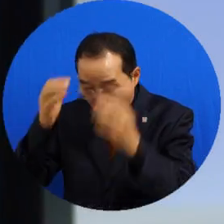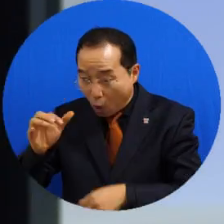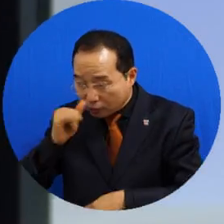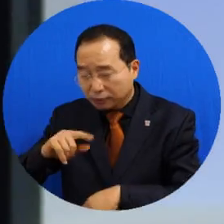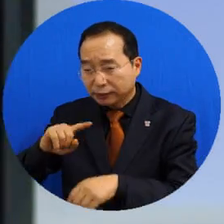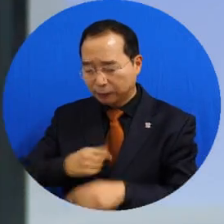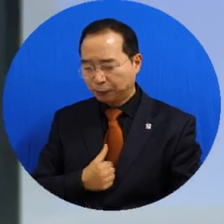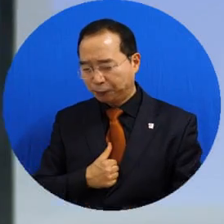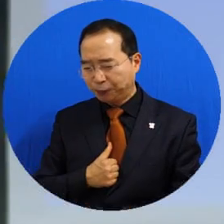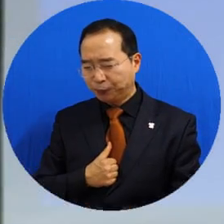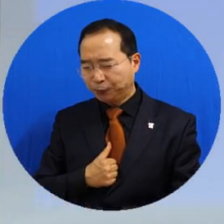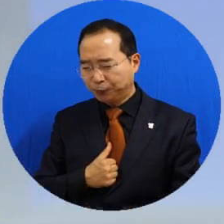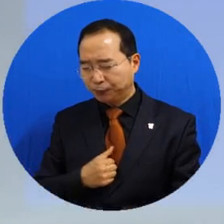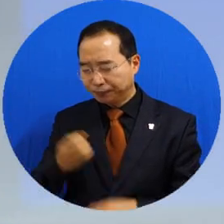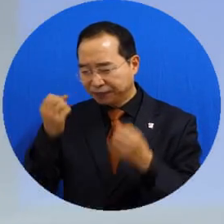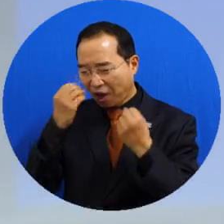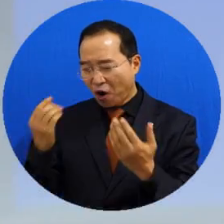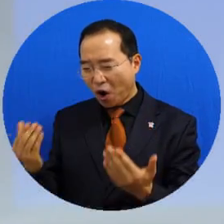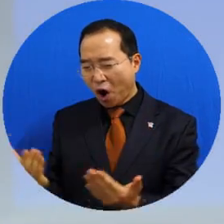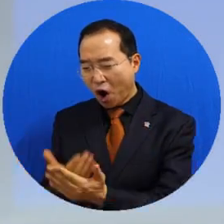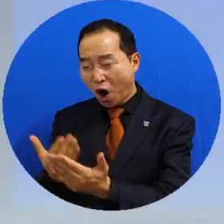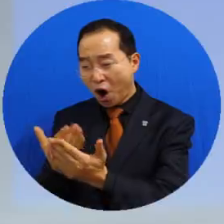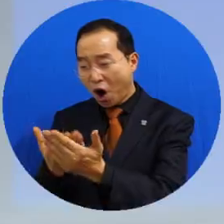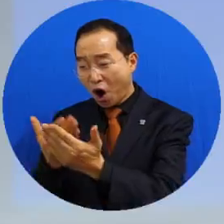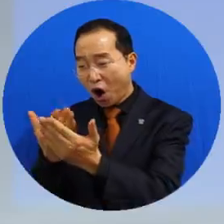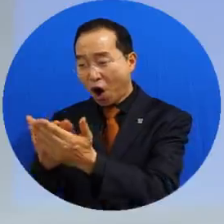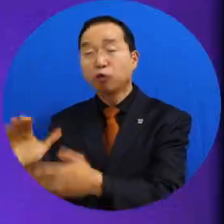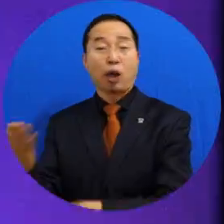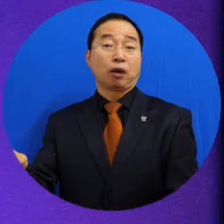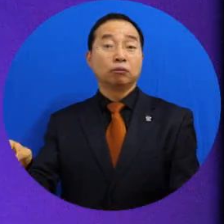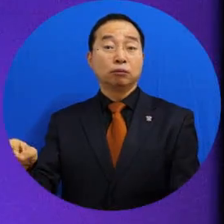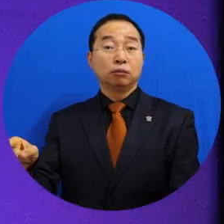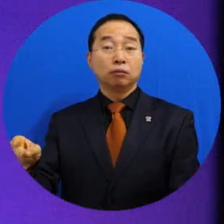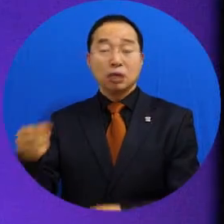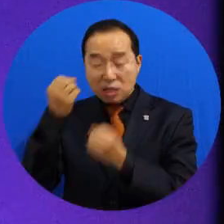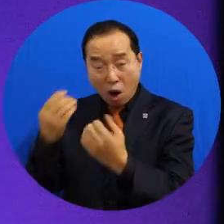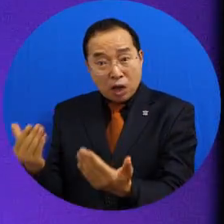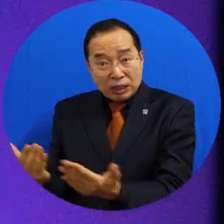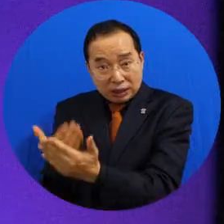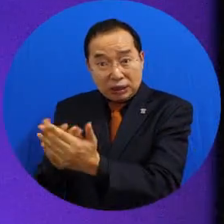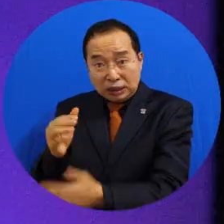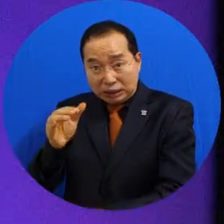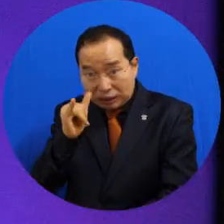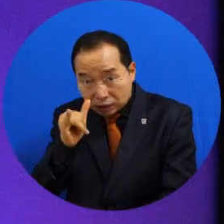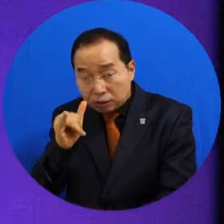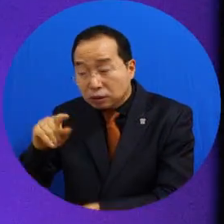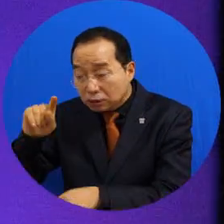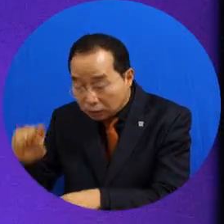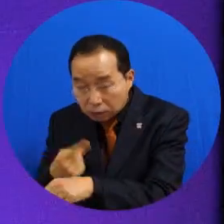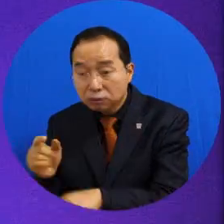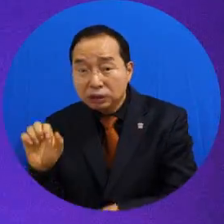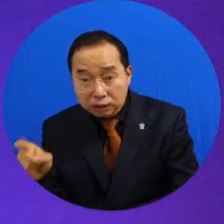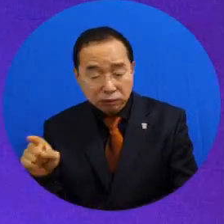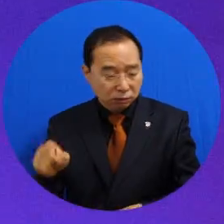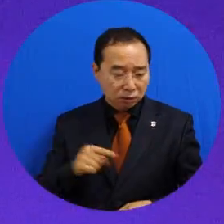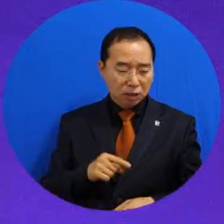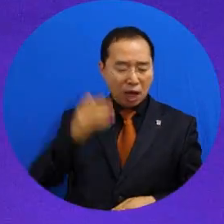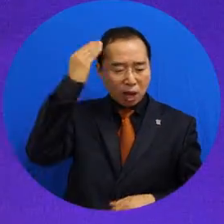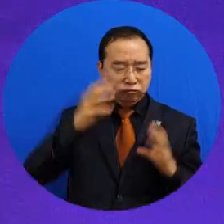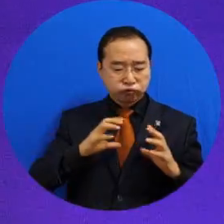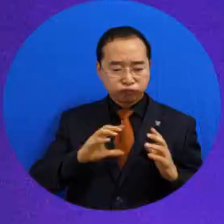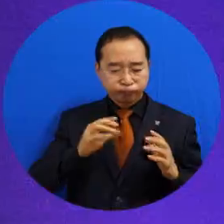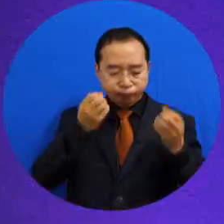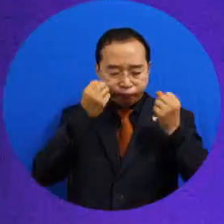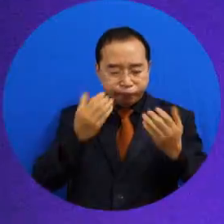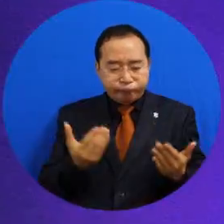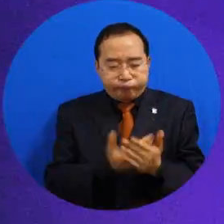있어요. 예. 저는 그 혁신성에 주목하고 싶어요. 그 혁신성은 저는 대한민국을 바꿀 수 있을 만큼